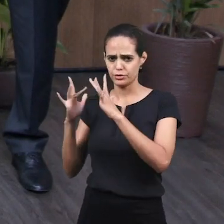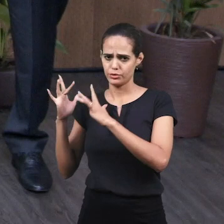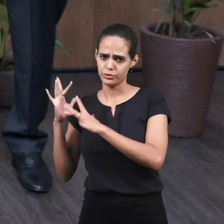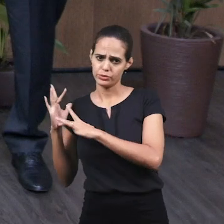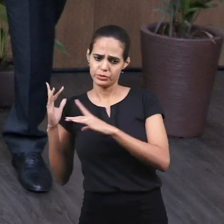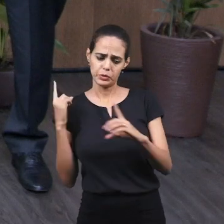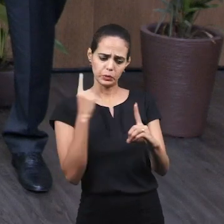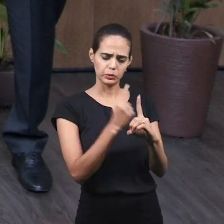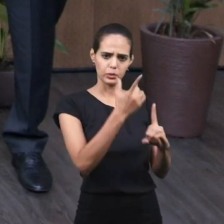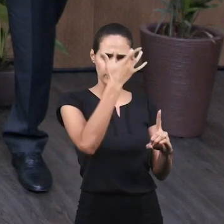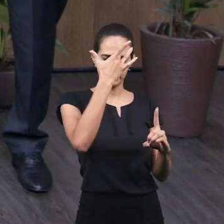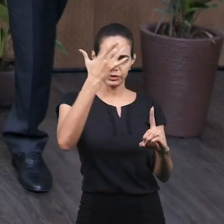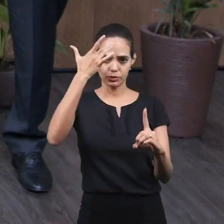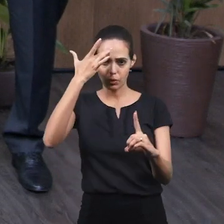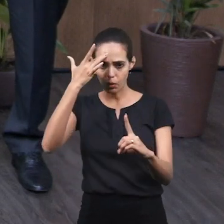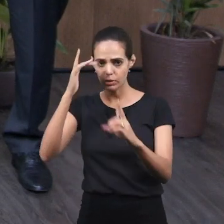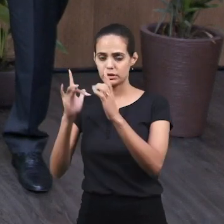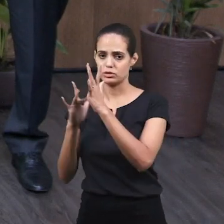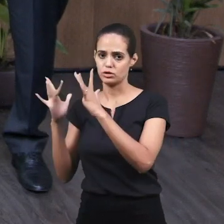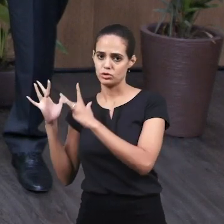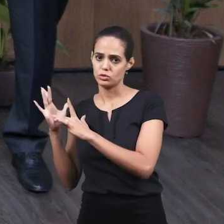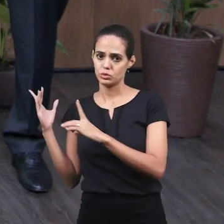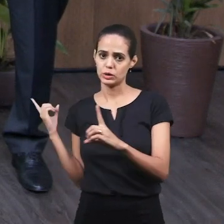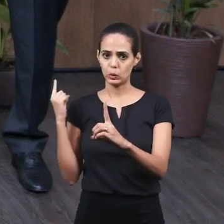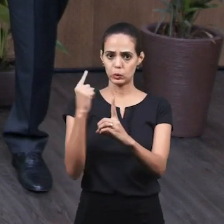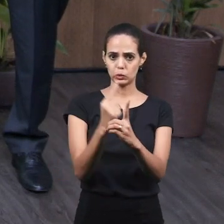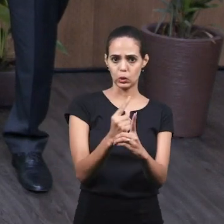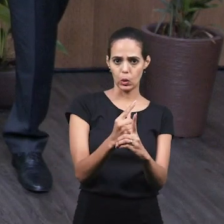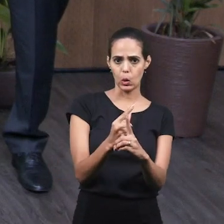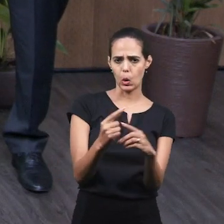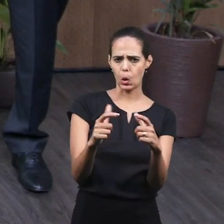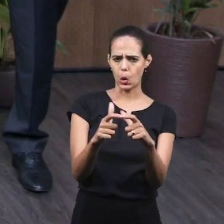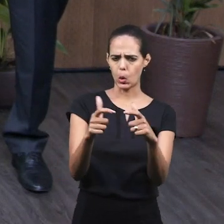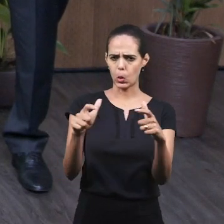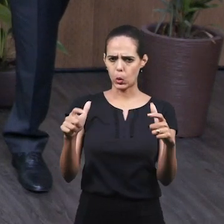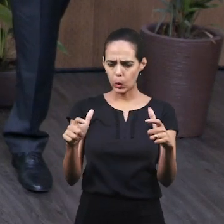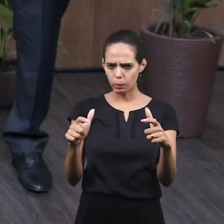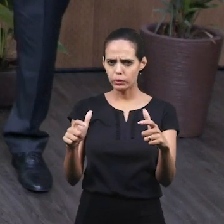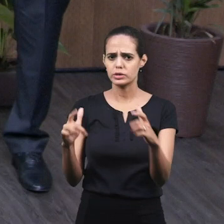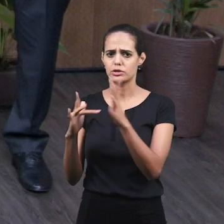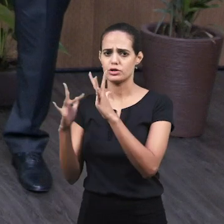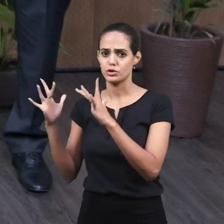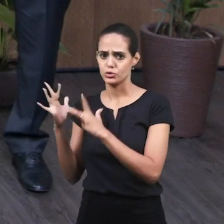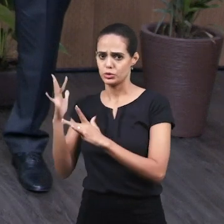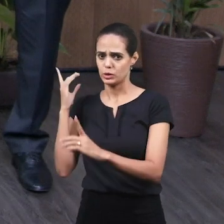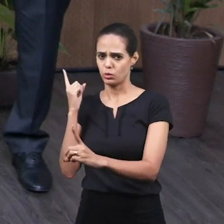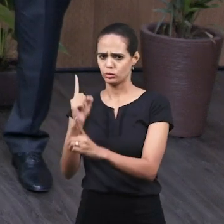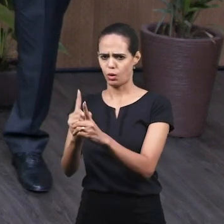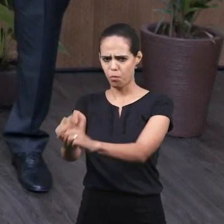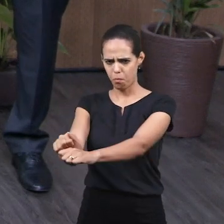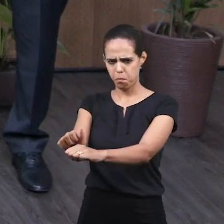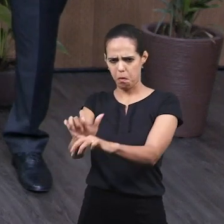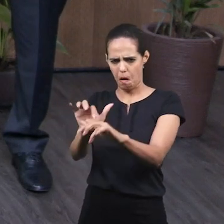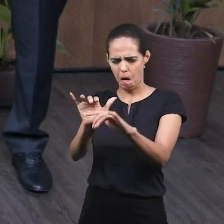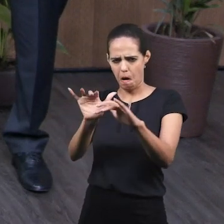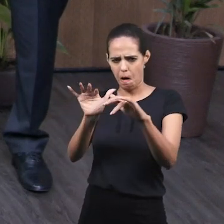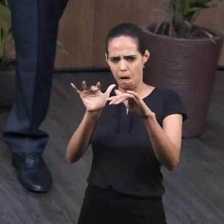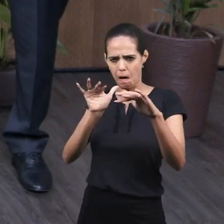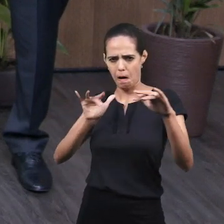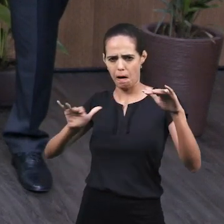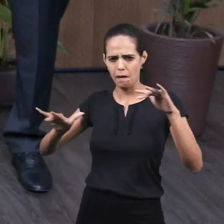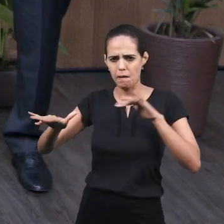avez cité, Sergio, avec des personnes, avec des groupes et des foules, et beaucoup des